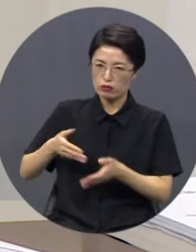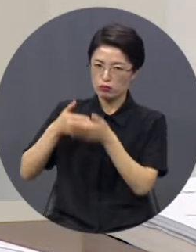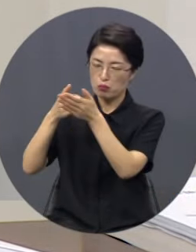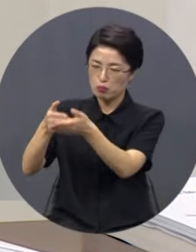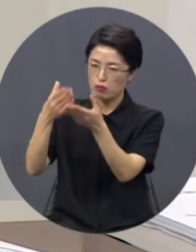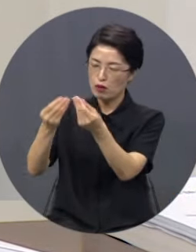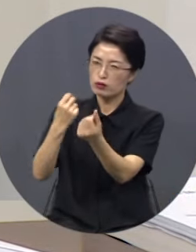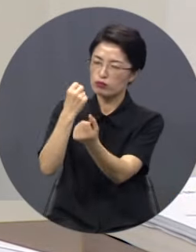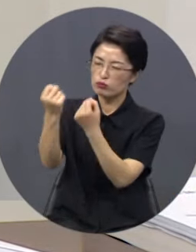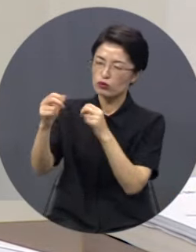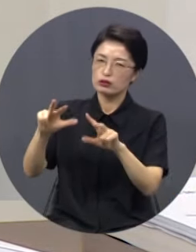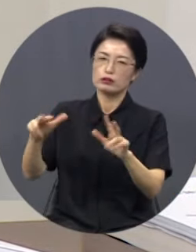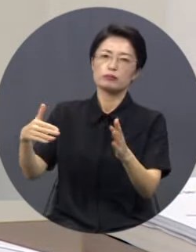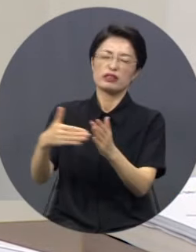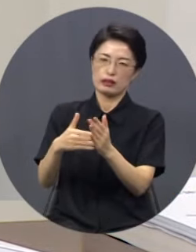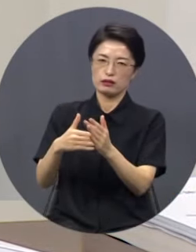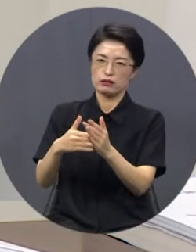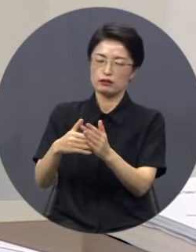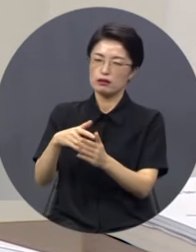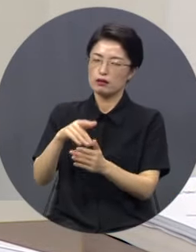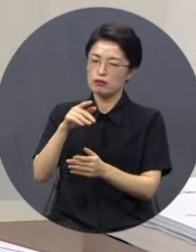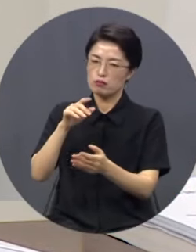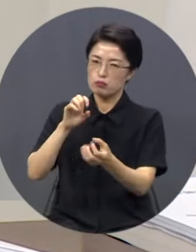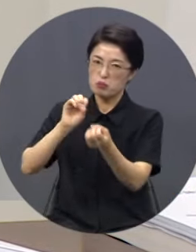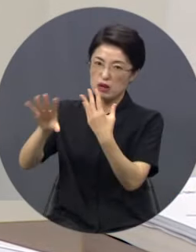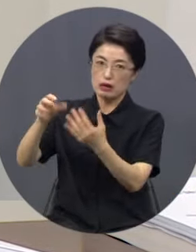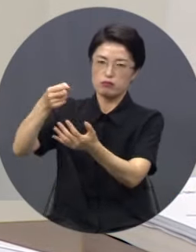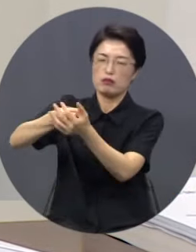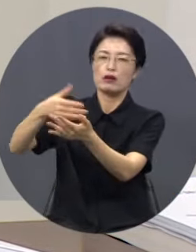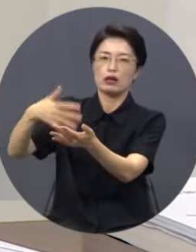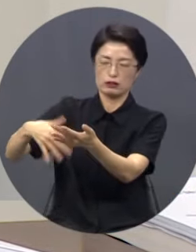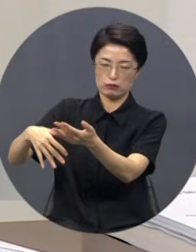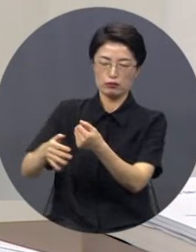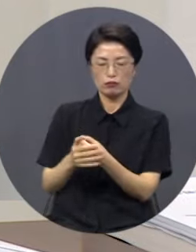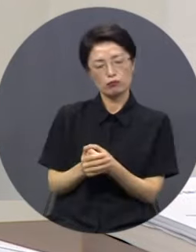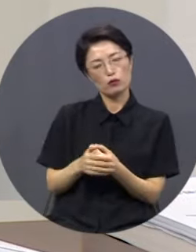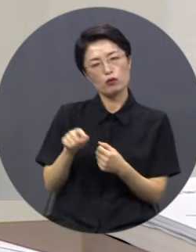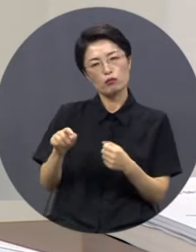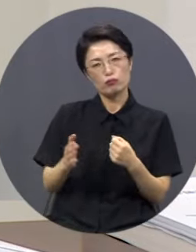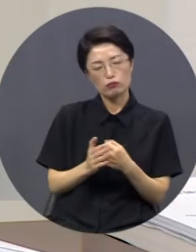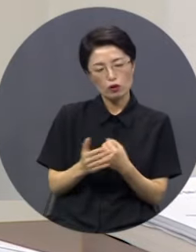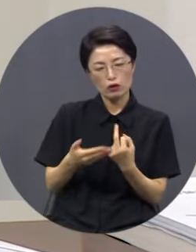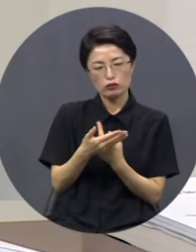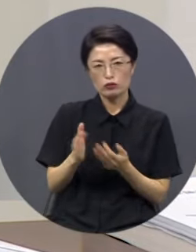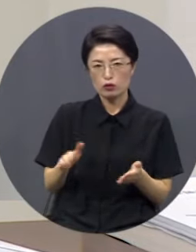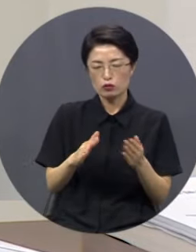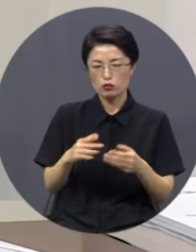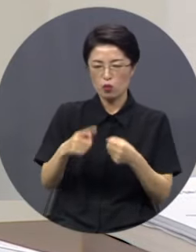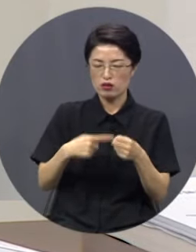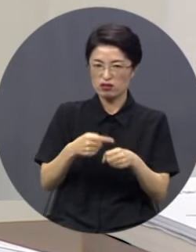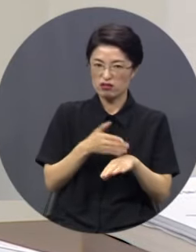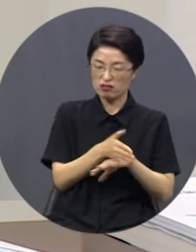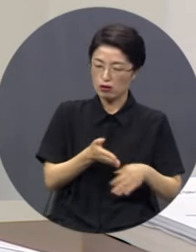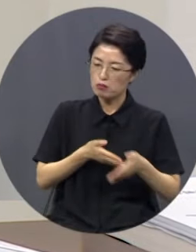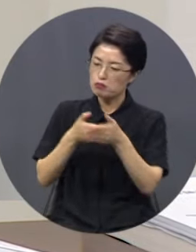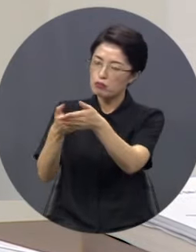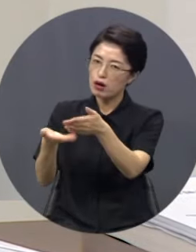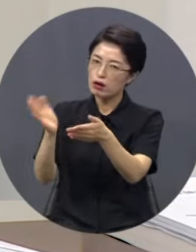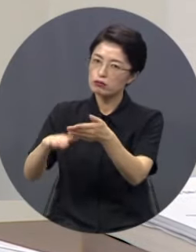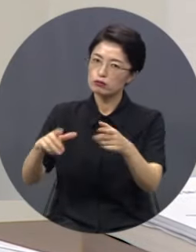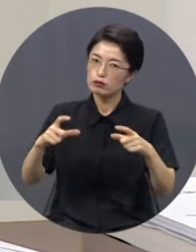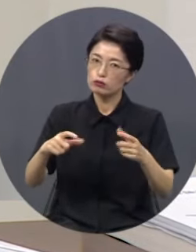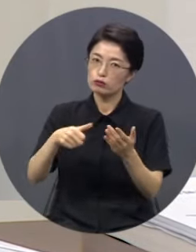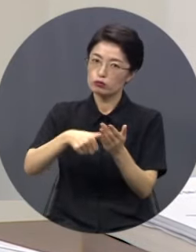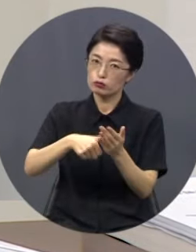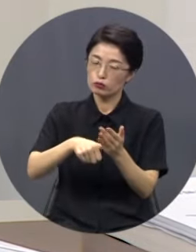불구하고 지금 현재까지 묵묵부답입니다 그러다 보니 과연 제주도는 1년 늦게 시작했는데 주민 투표가 가능할